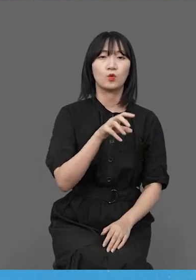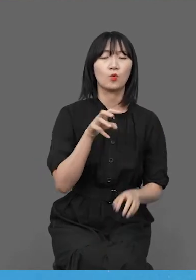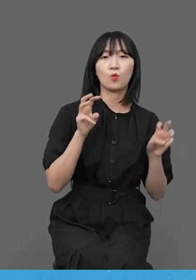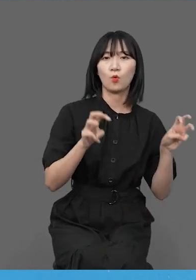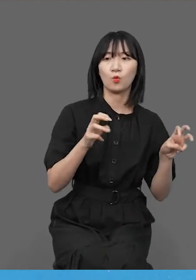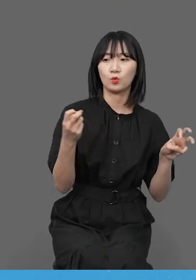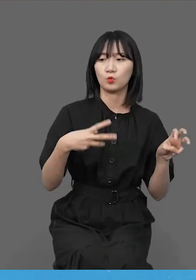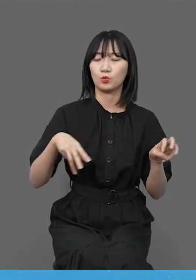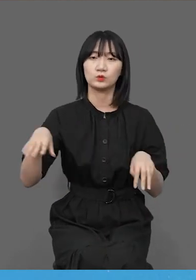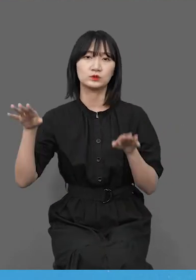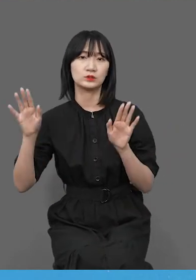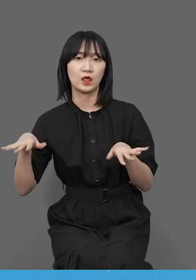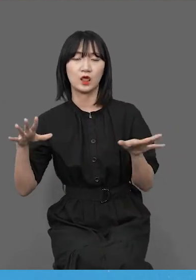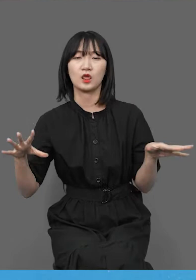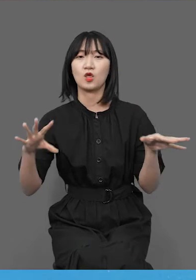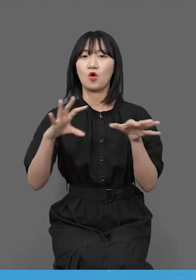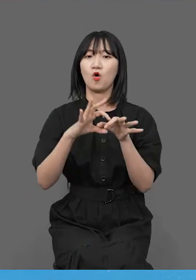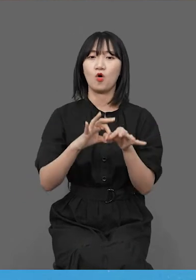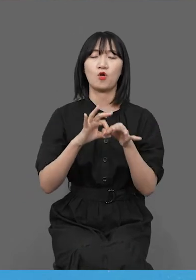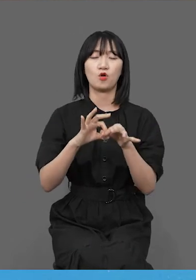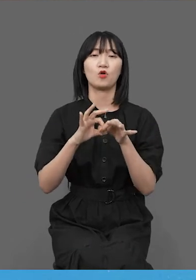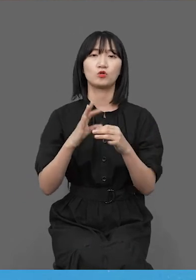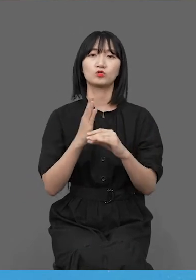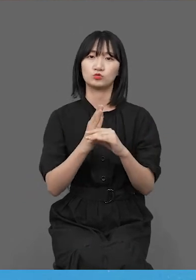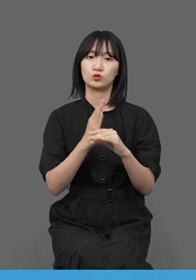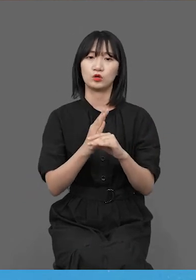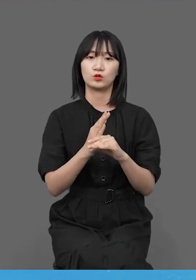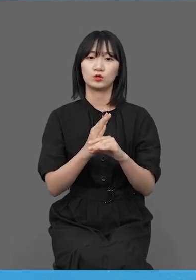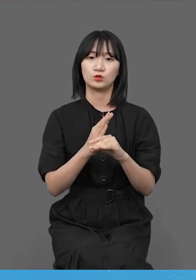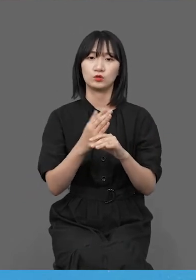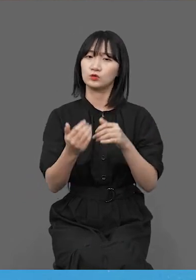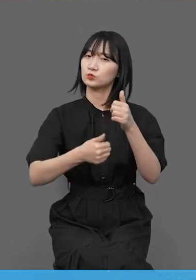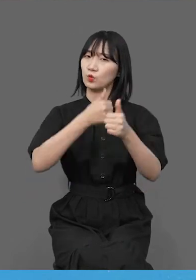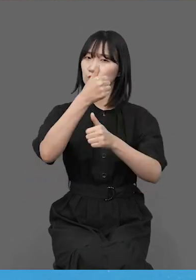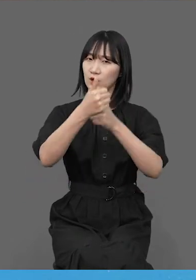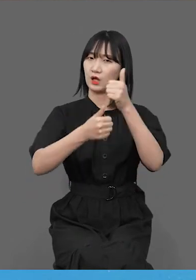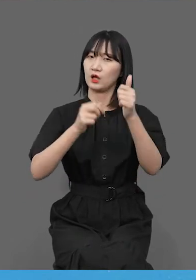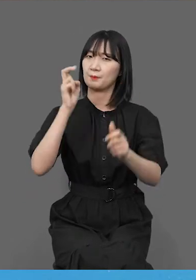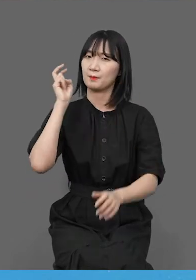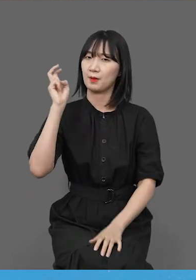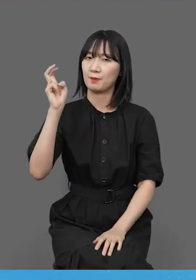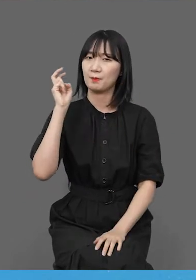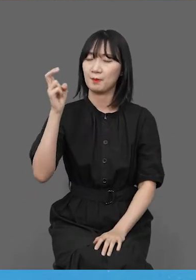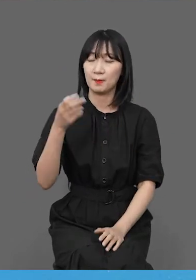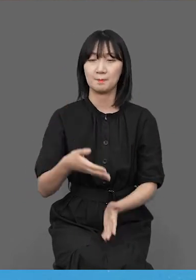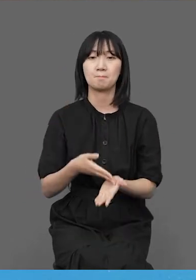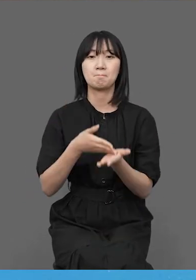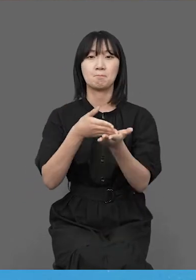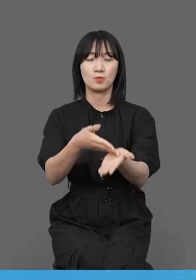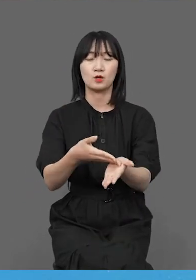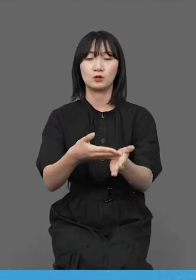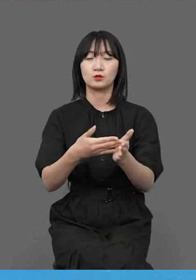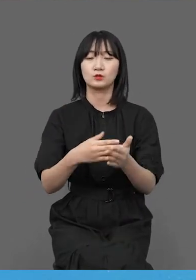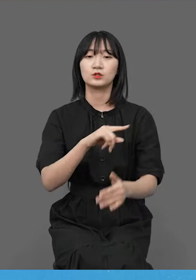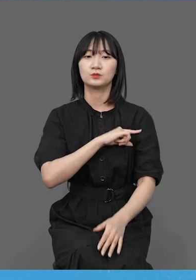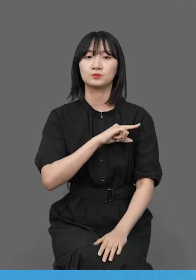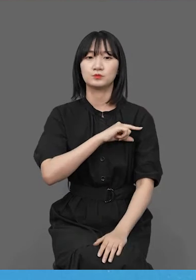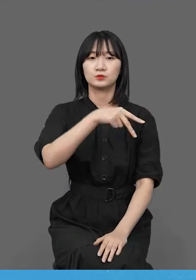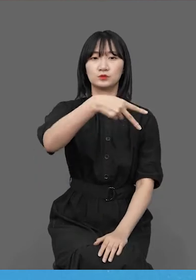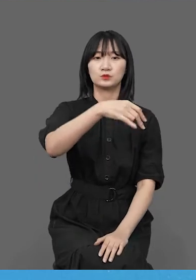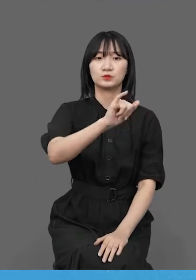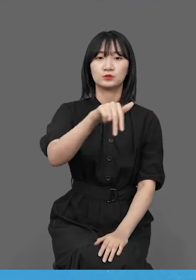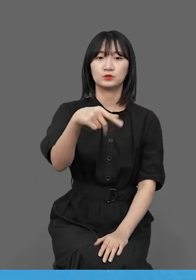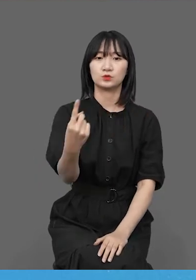공룡과 새를 연결해주는 중간 형태의 새들의 조상의 형태다 이렇게 주장이 되어서 이름도